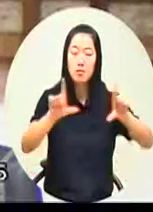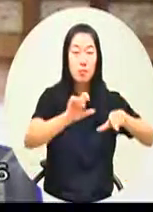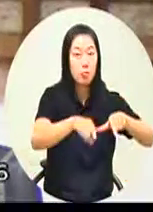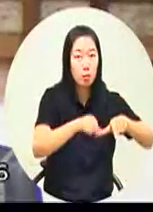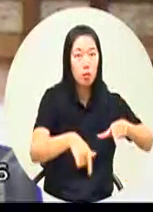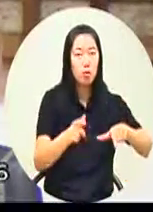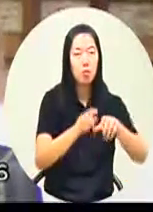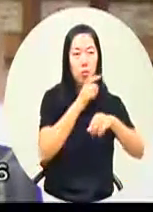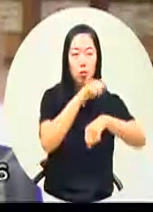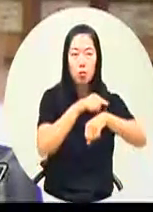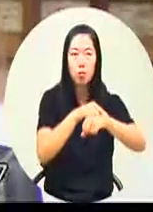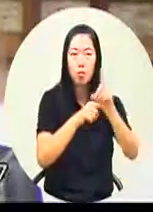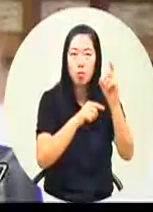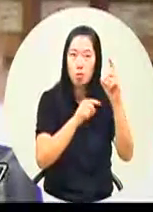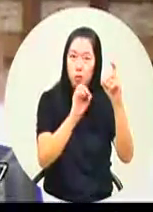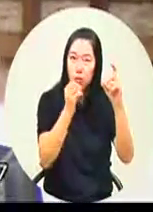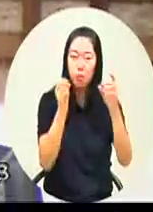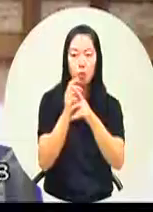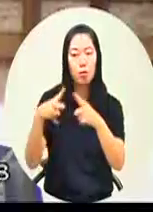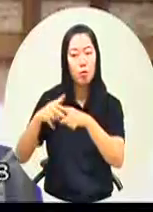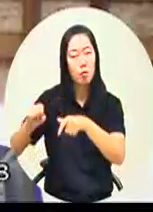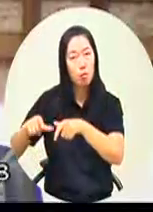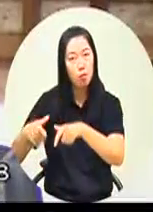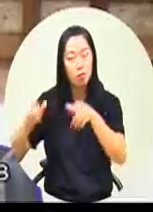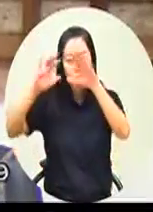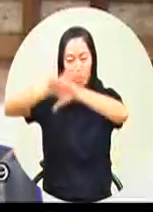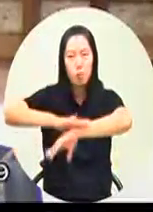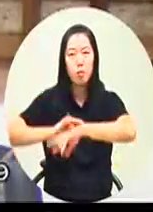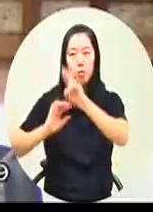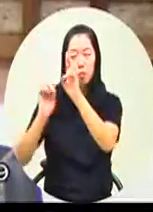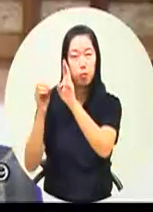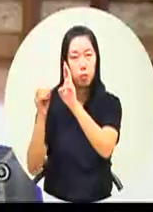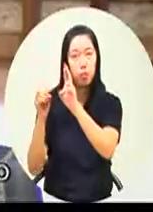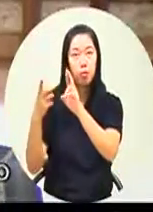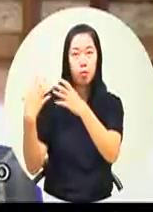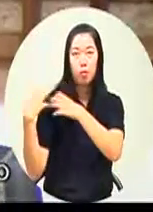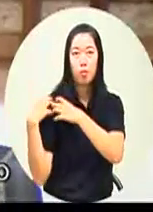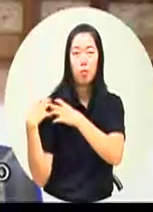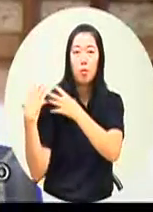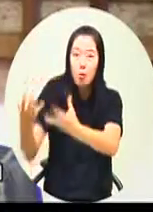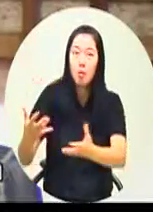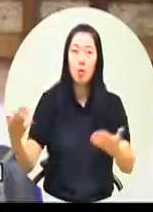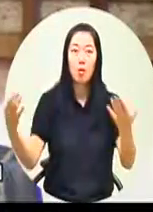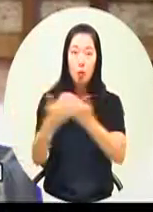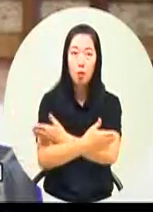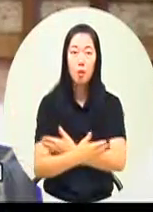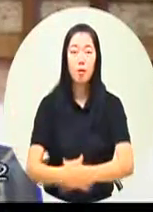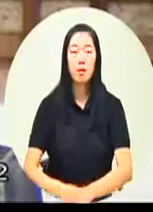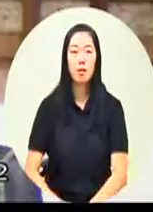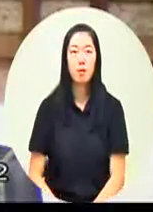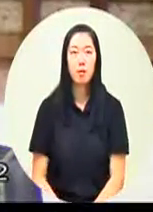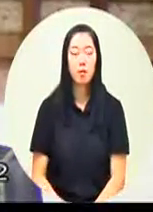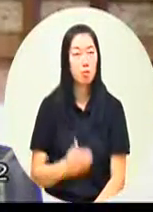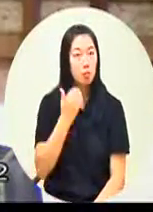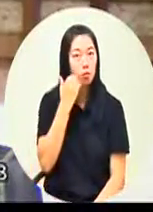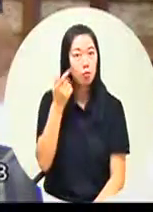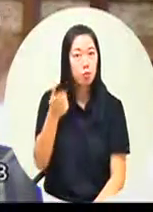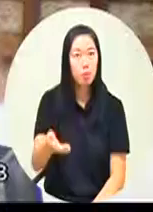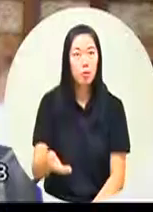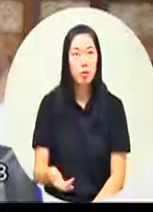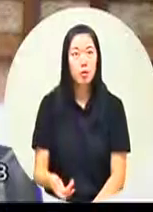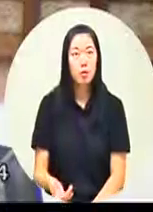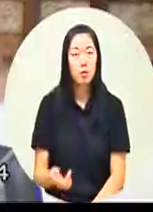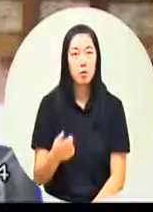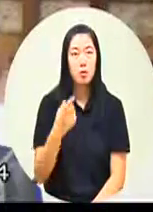小的公司都是十二点，深夜的十二点交班或者是上班。 那你 把它的红绿灯11点你就